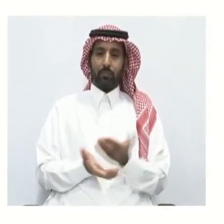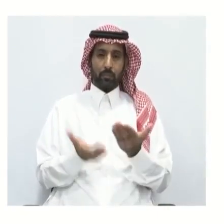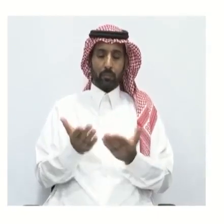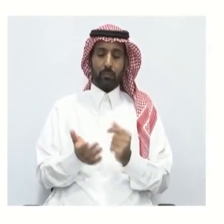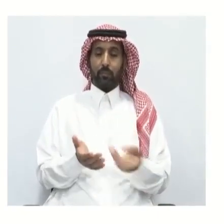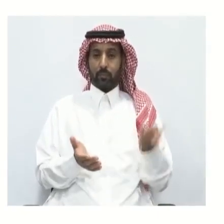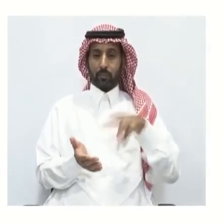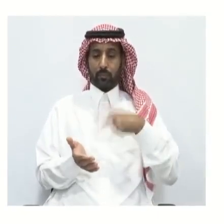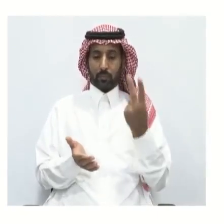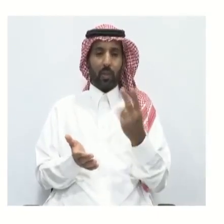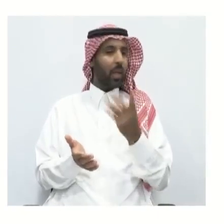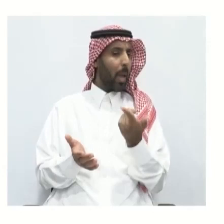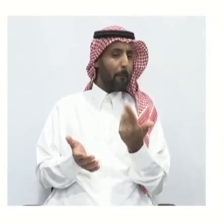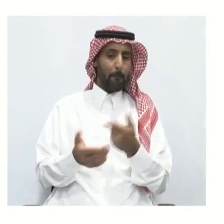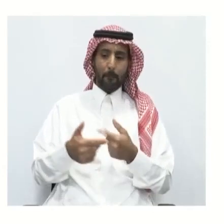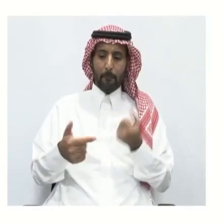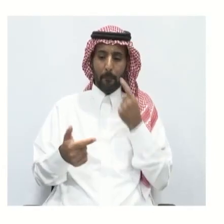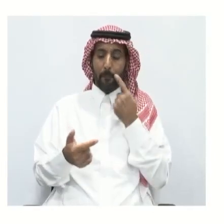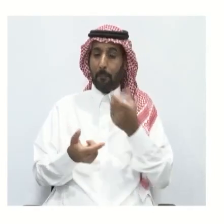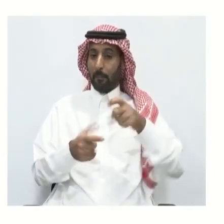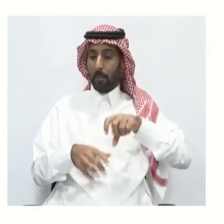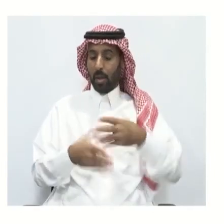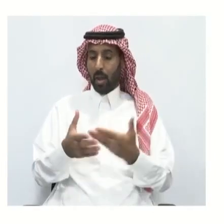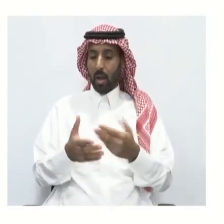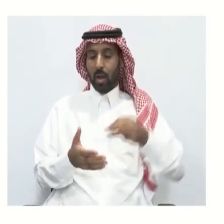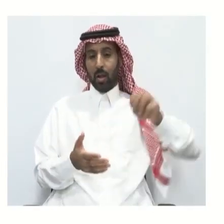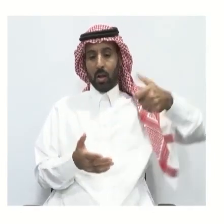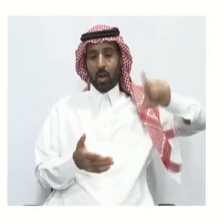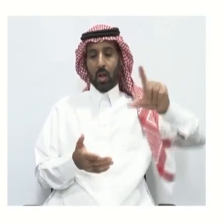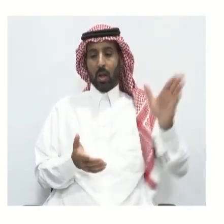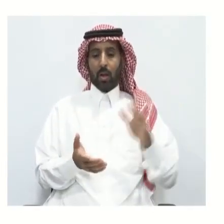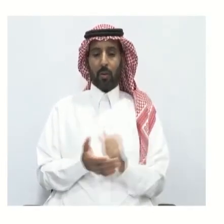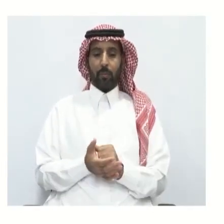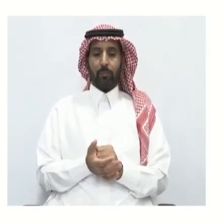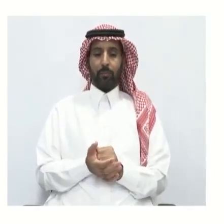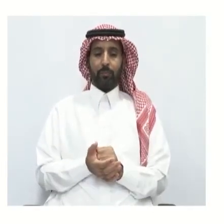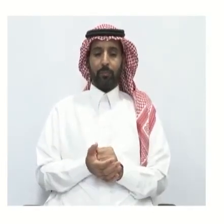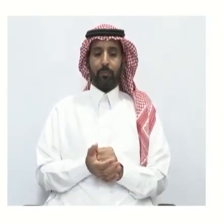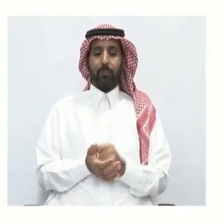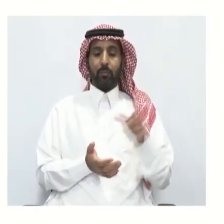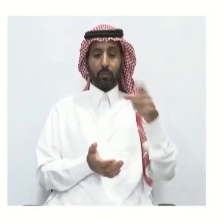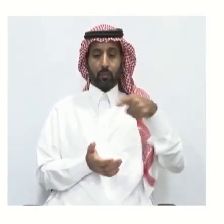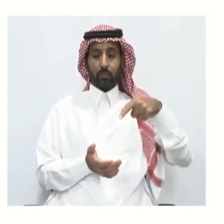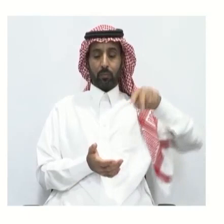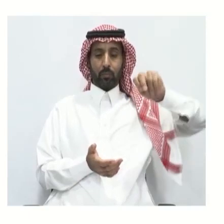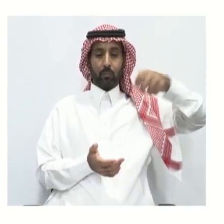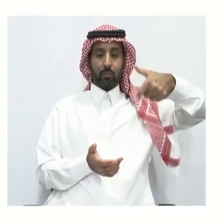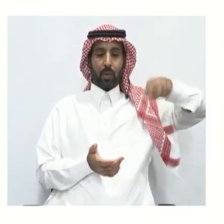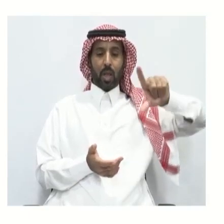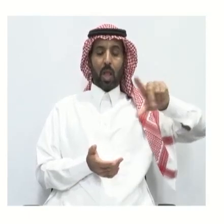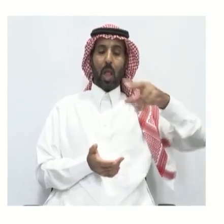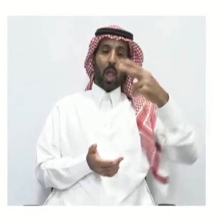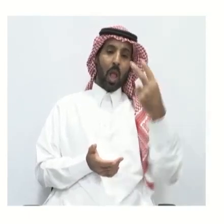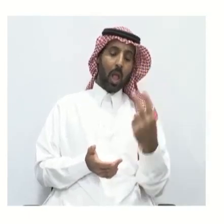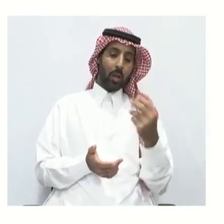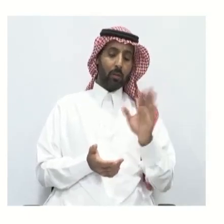الخطوه الثانيه احسب عدد مولات يوديد الزنك يوديد الزنك لابد ان نستخرج